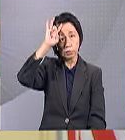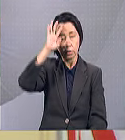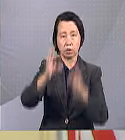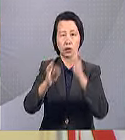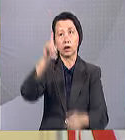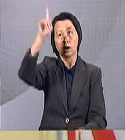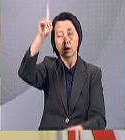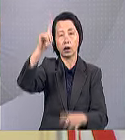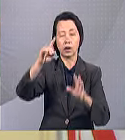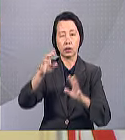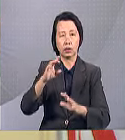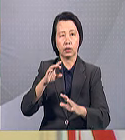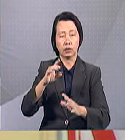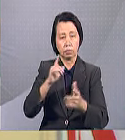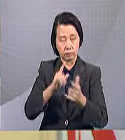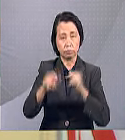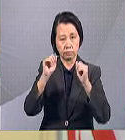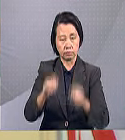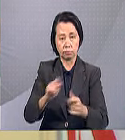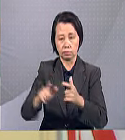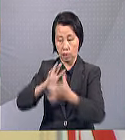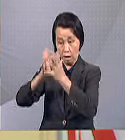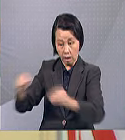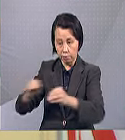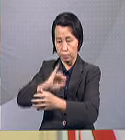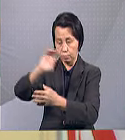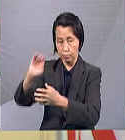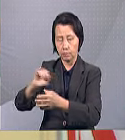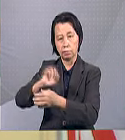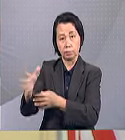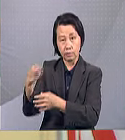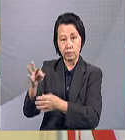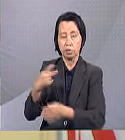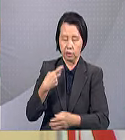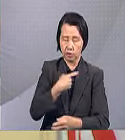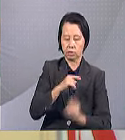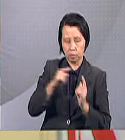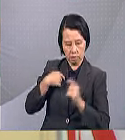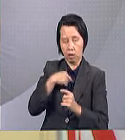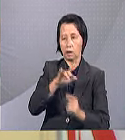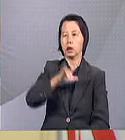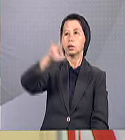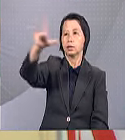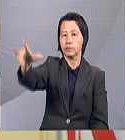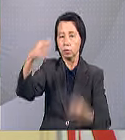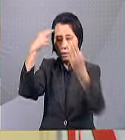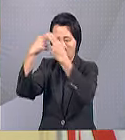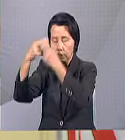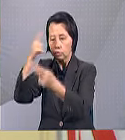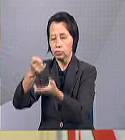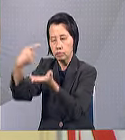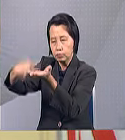diizinkan, selepas selesai wabak ini, kami akan mengunjungi ke Saudi untuk